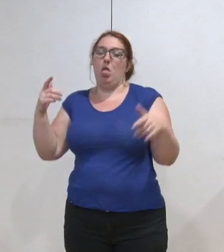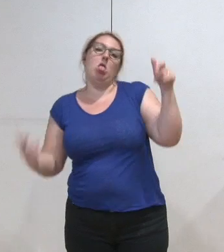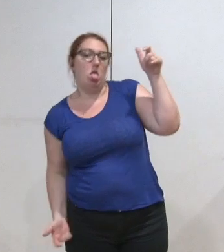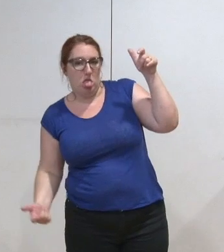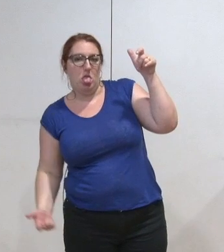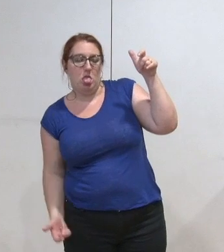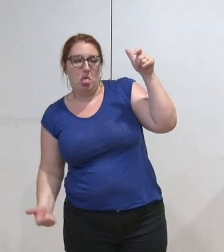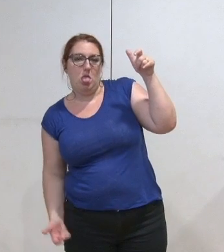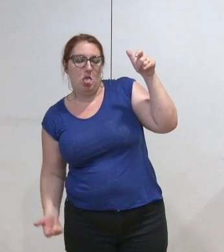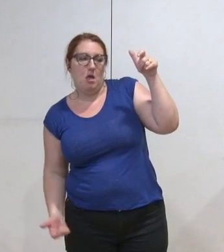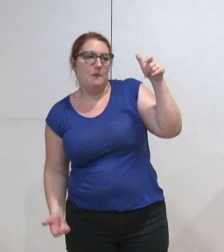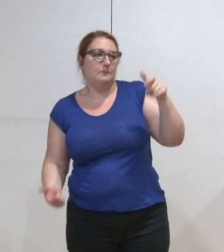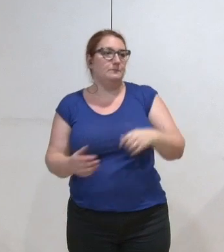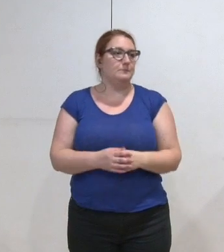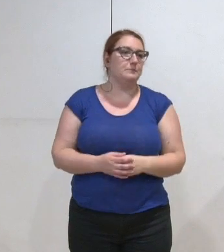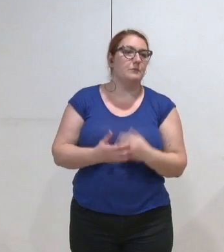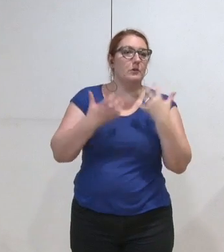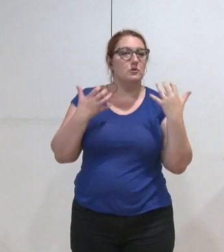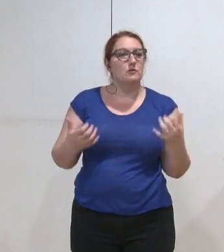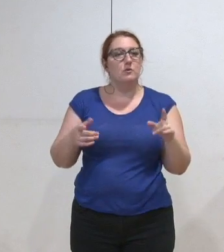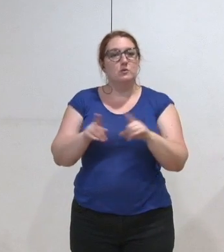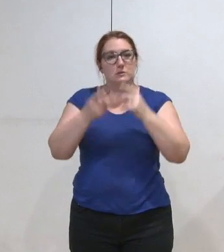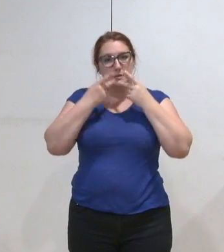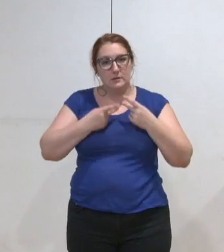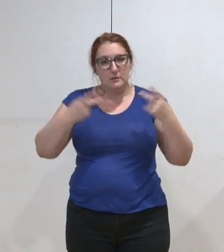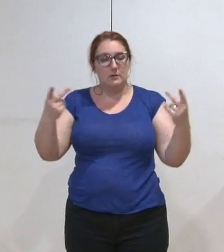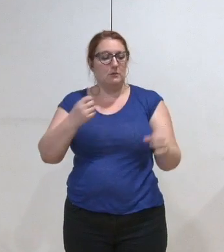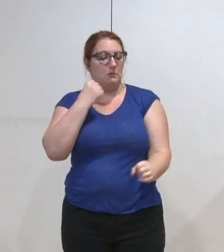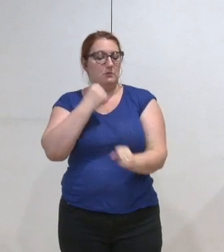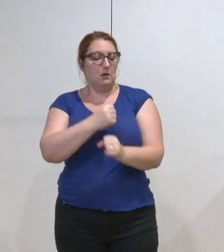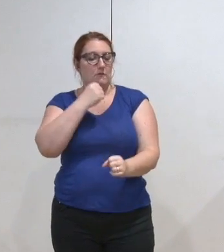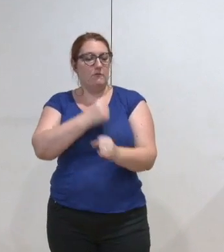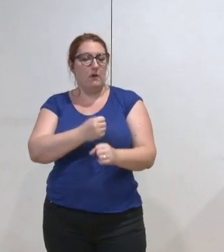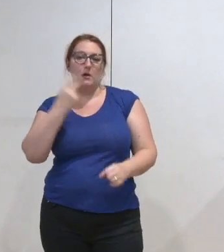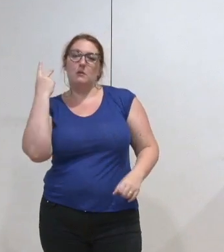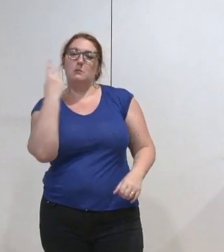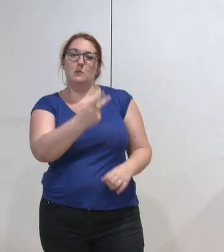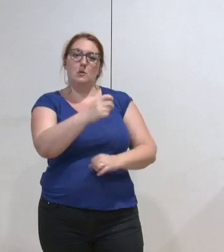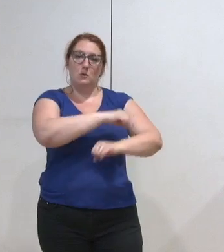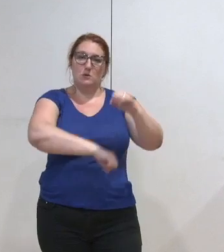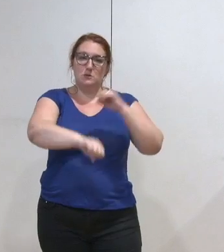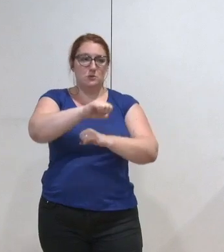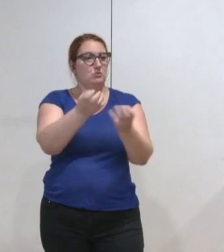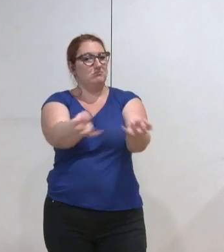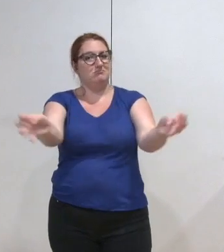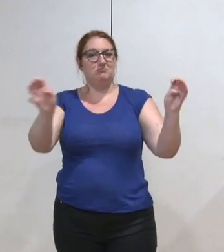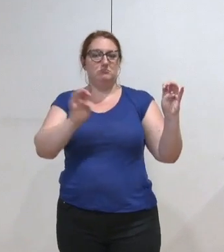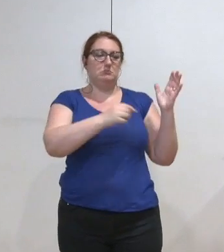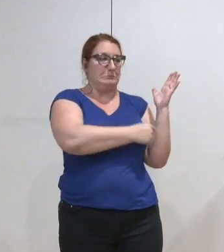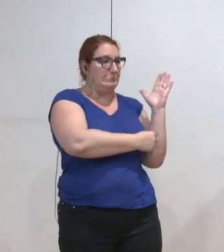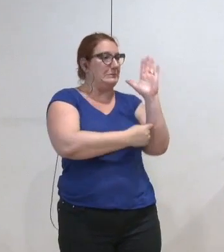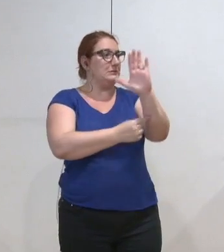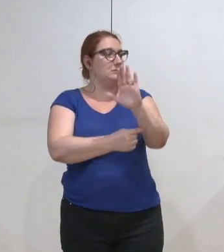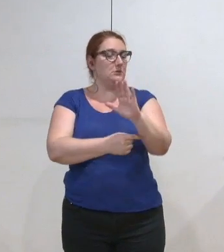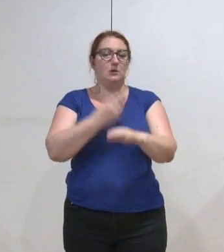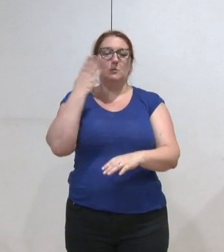reculer je voudrais également dire que ce travail qui a été mené il est présenté ici l'analyse des besoins sociaux